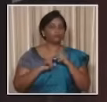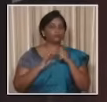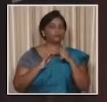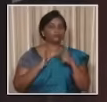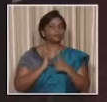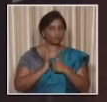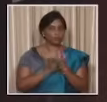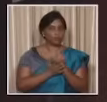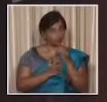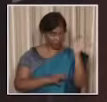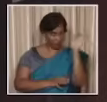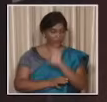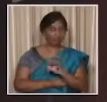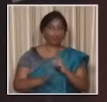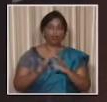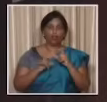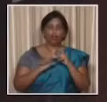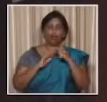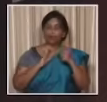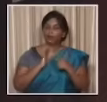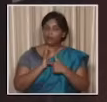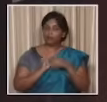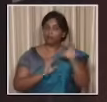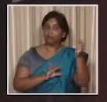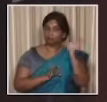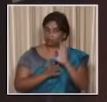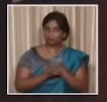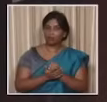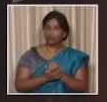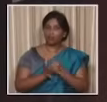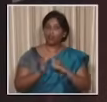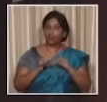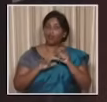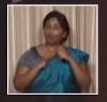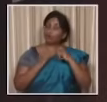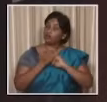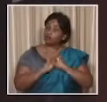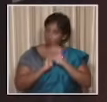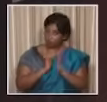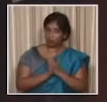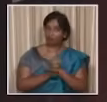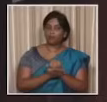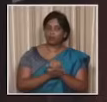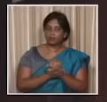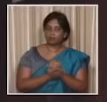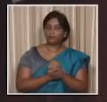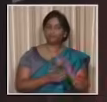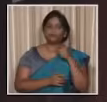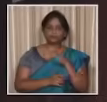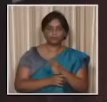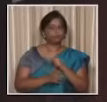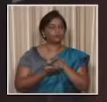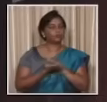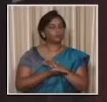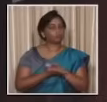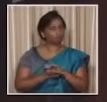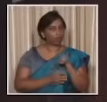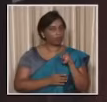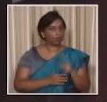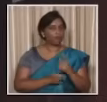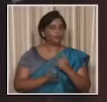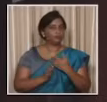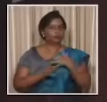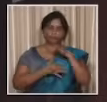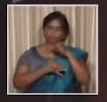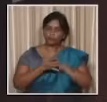කරන්නේත් පොහොට්ටුවෙන් විගණන නිලධාරින් පත් කරන්නේත් පොහොට්ටුවෙන් ඒ මේ විගණන ඔක්කොම කරන්නේ පොහොට්ටුව මේ කියන විදිහට මේ පැහැදිලිව කට